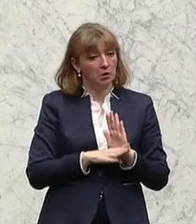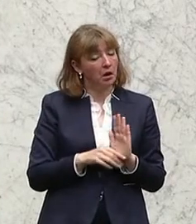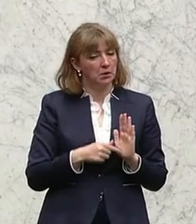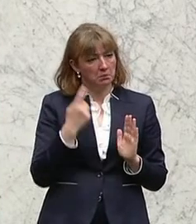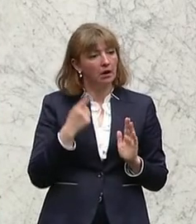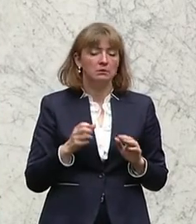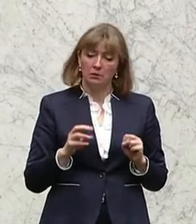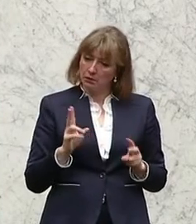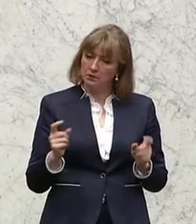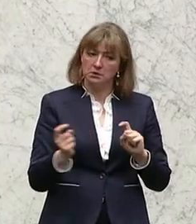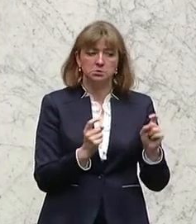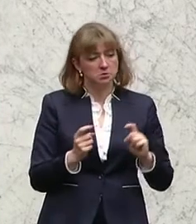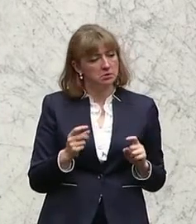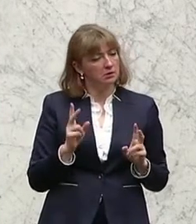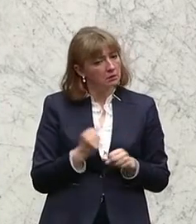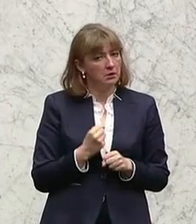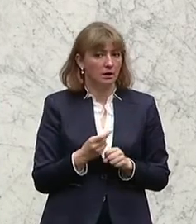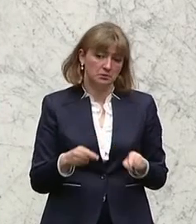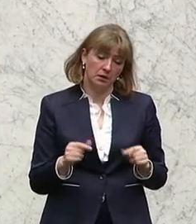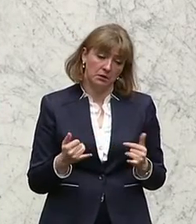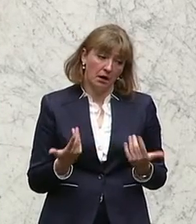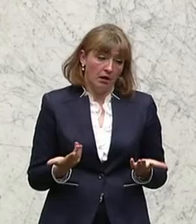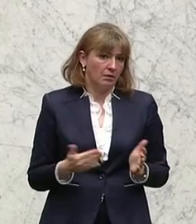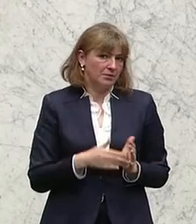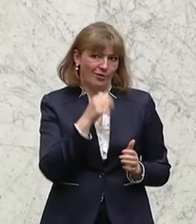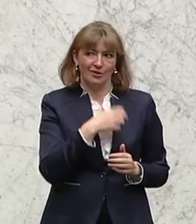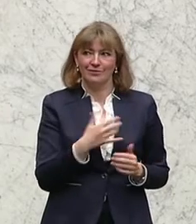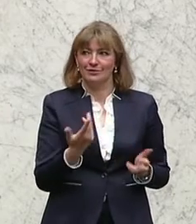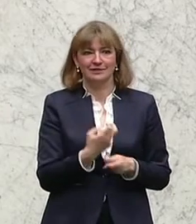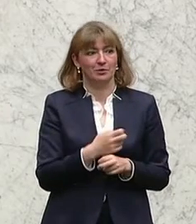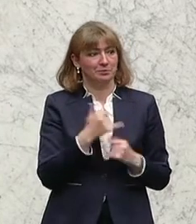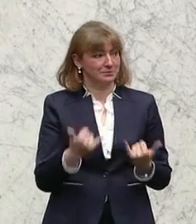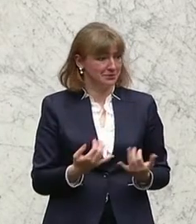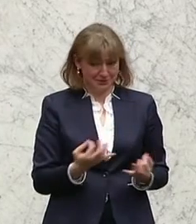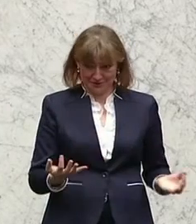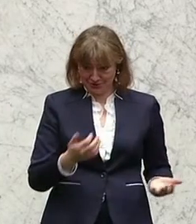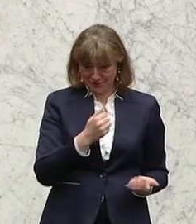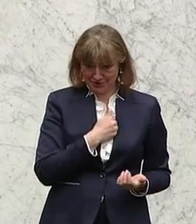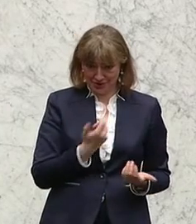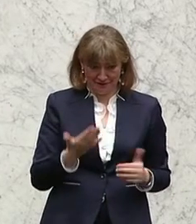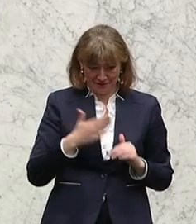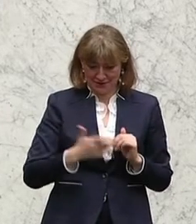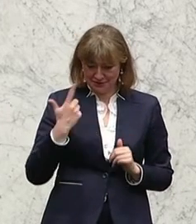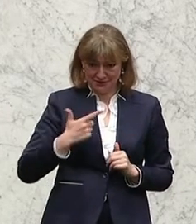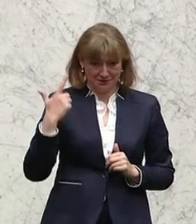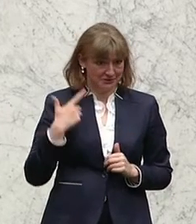wichtig, dass wir hier diskutieren, aber hier auch mal was machen, weil ich brauche mich nicht wundern, wenn Österreich es bis jetzt nicht geschafft hat, in den letzten 2